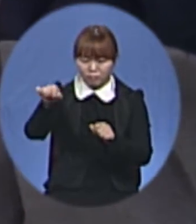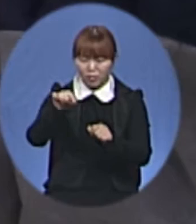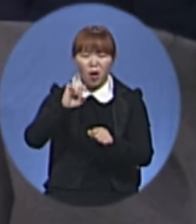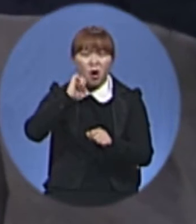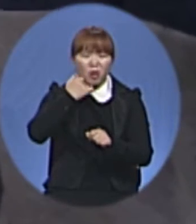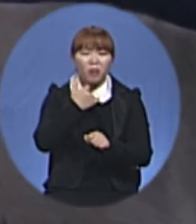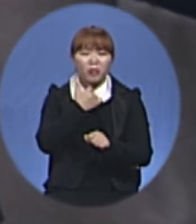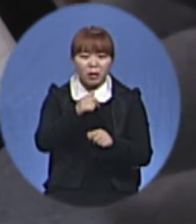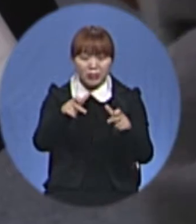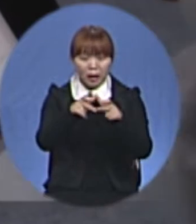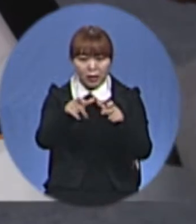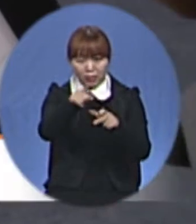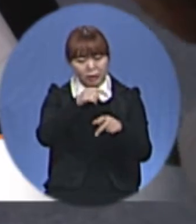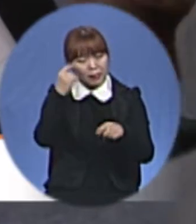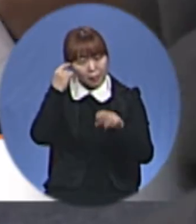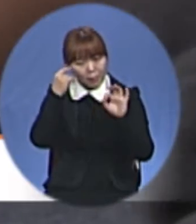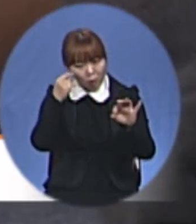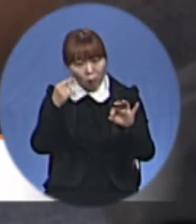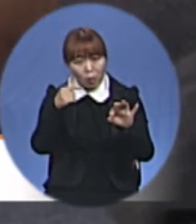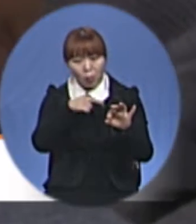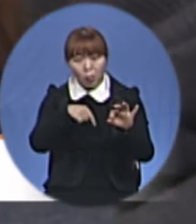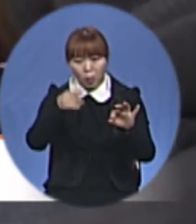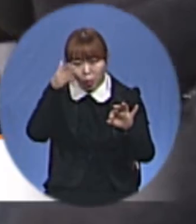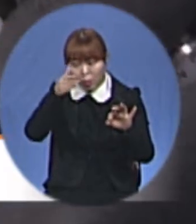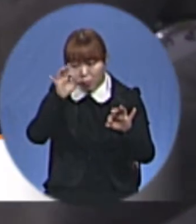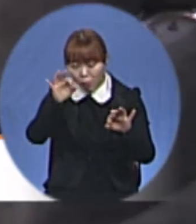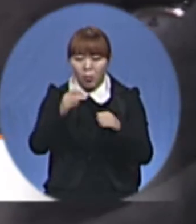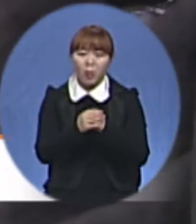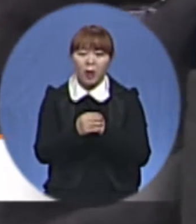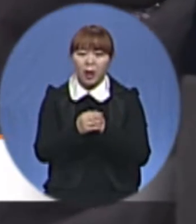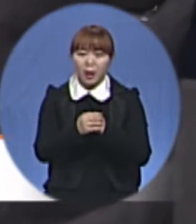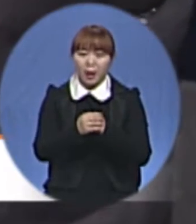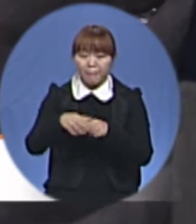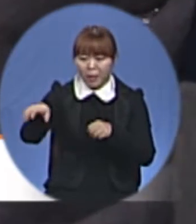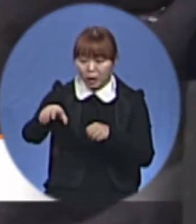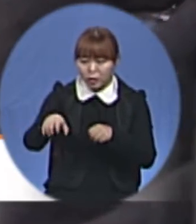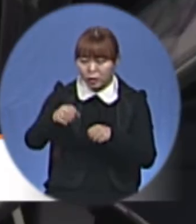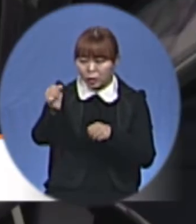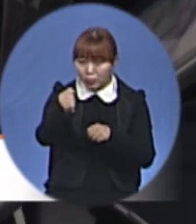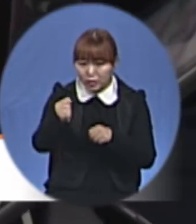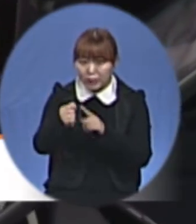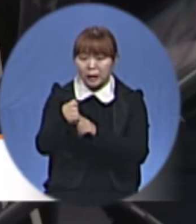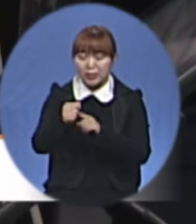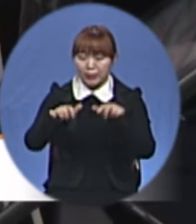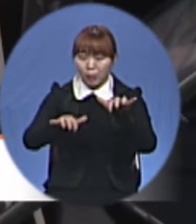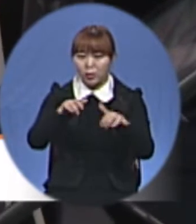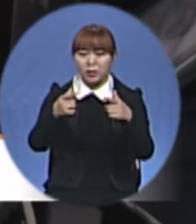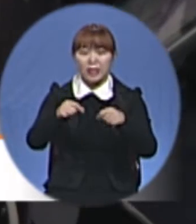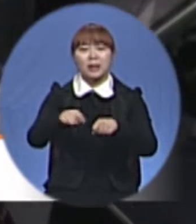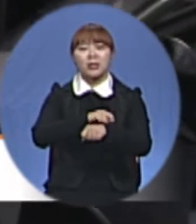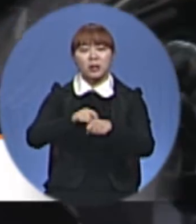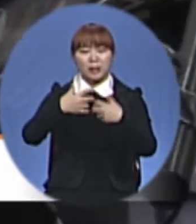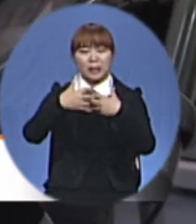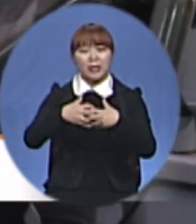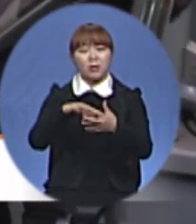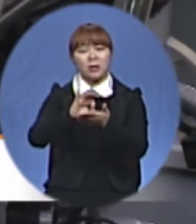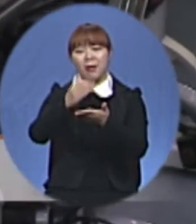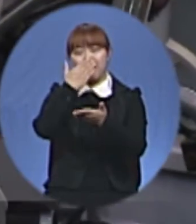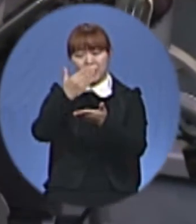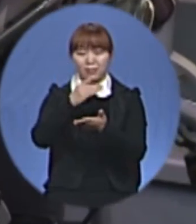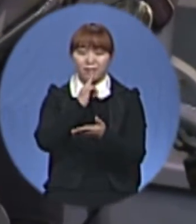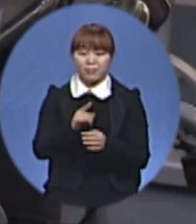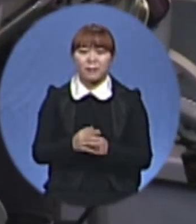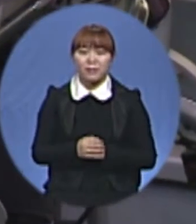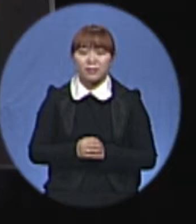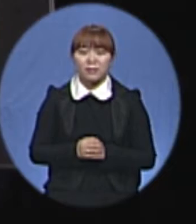있던 이용인을 고려해 기기 접근성에 초점을 맞추고 마우스와 조이스틱, 키보드 등 특수 입력 장치도 사용할 수 있도록